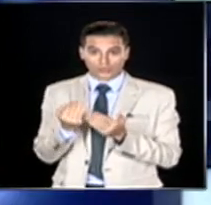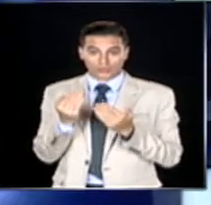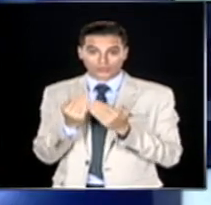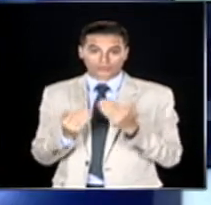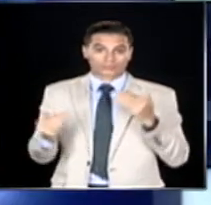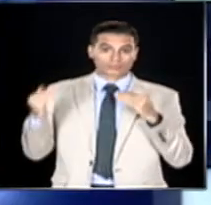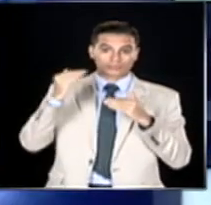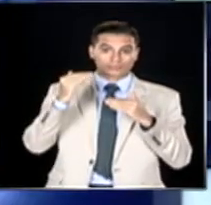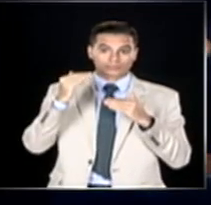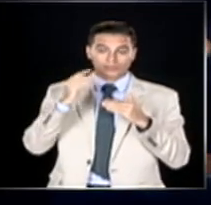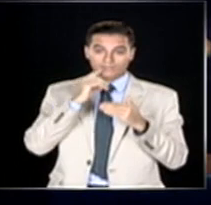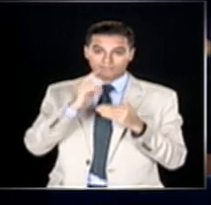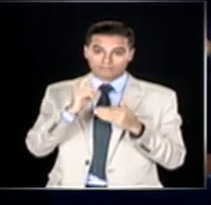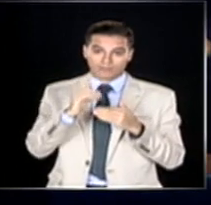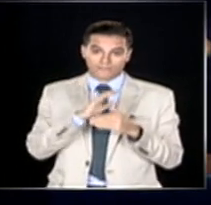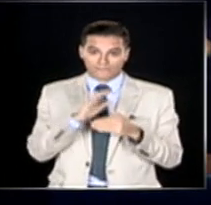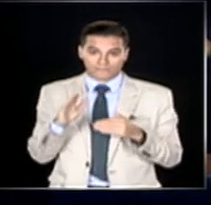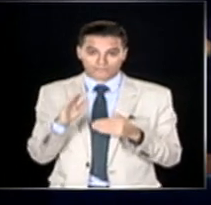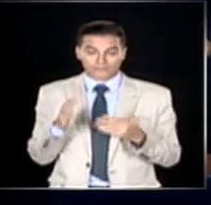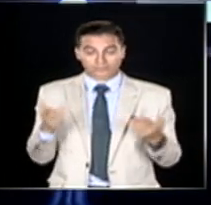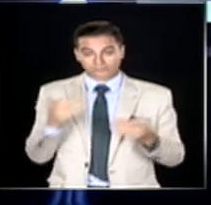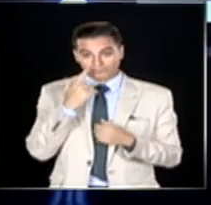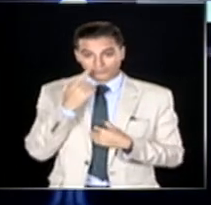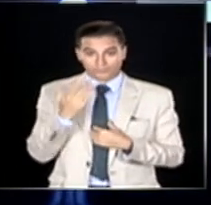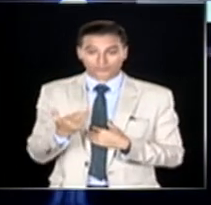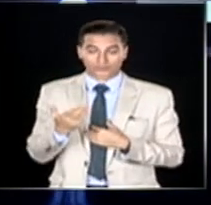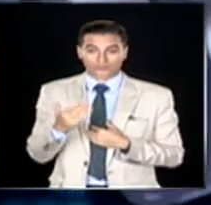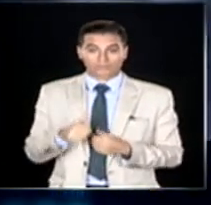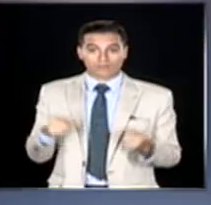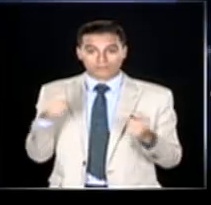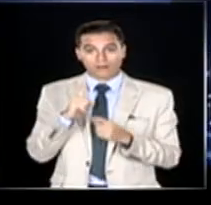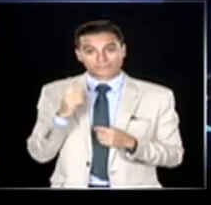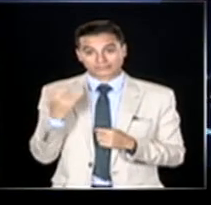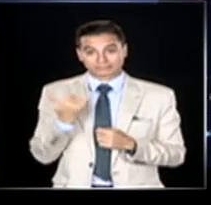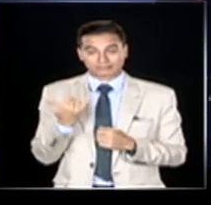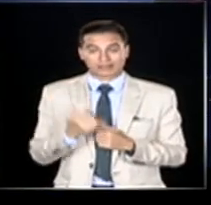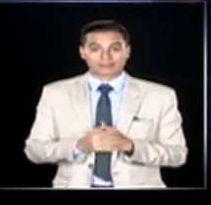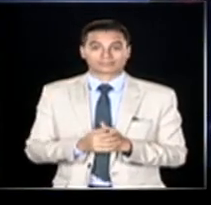30 نقطة، وتجاوب صح تقدمت. مباراة مش سهلة.